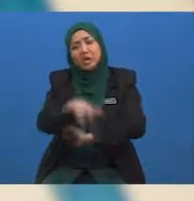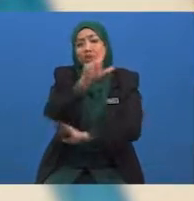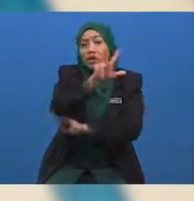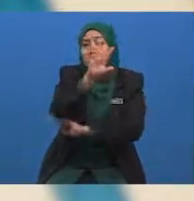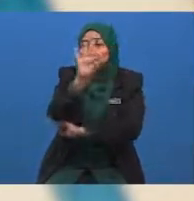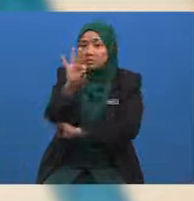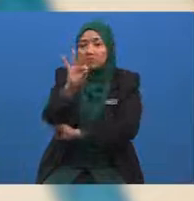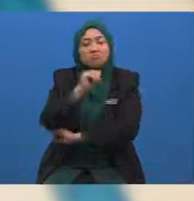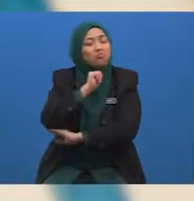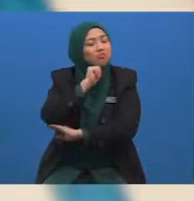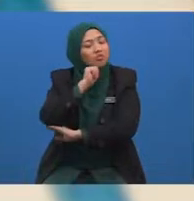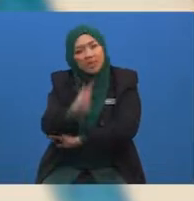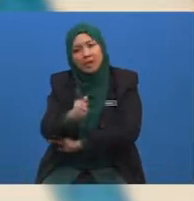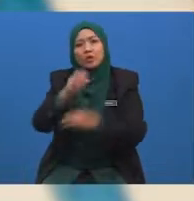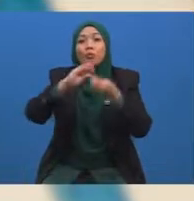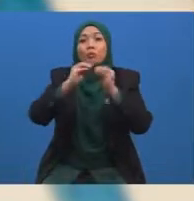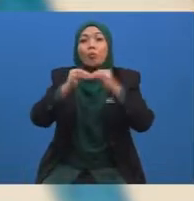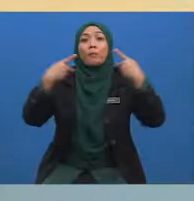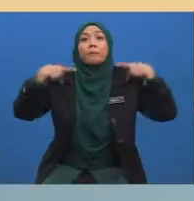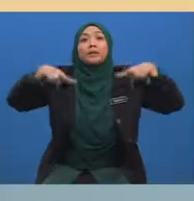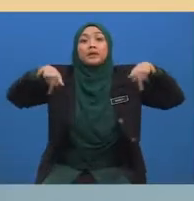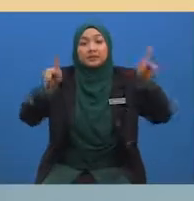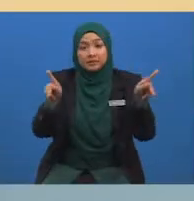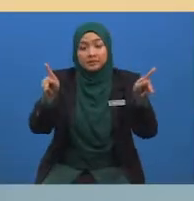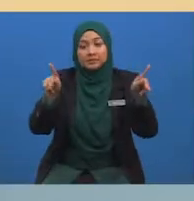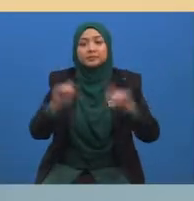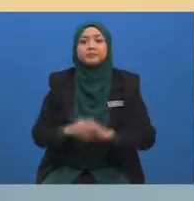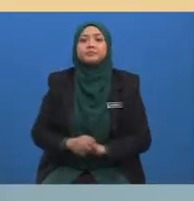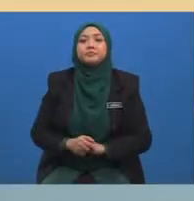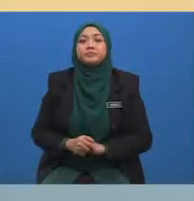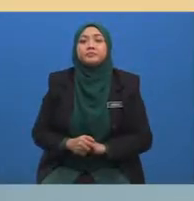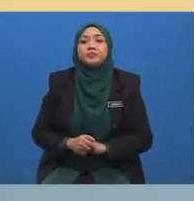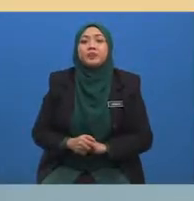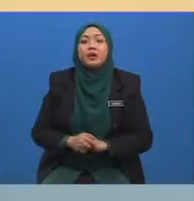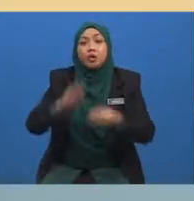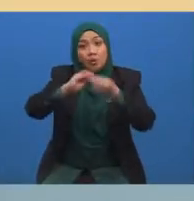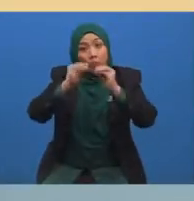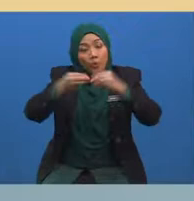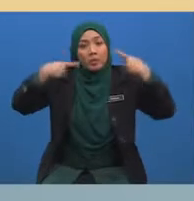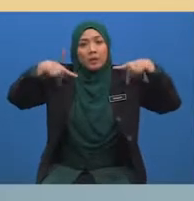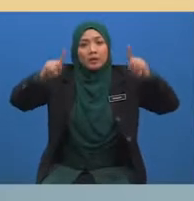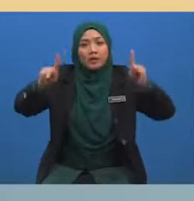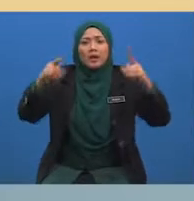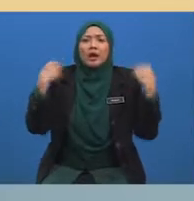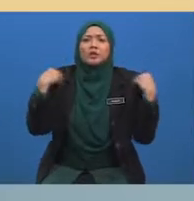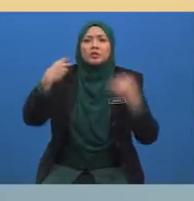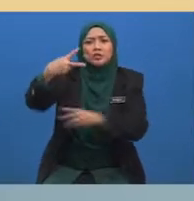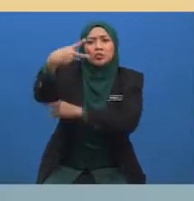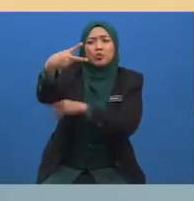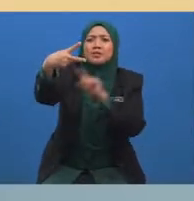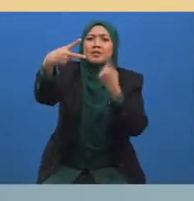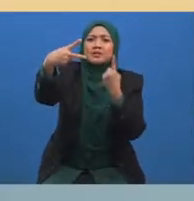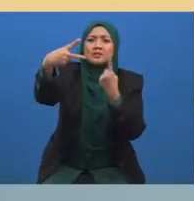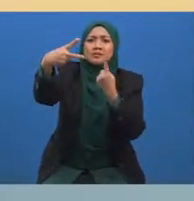39 bukan nombor perdana. Nombor perdana mempunyai dua pembahagi sahaja,